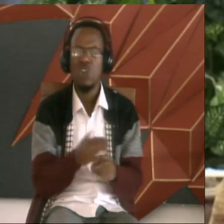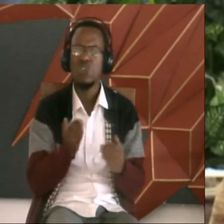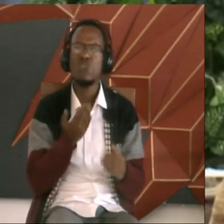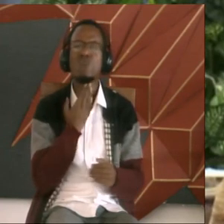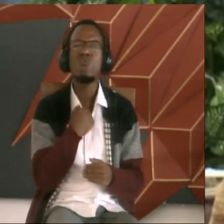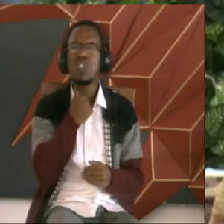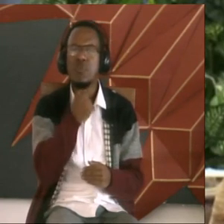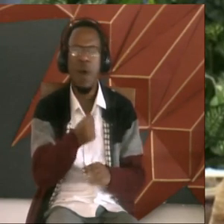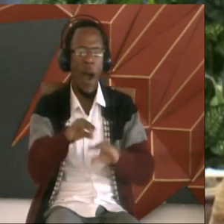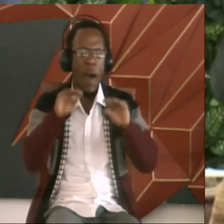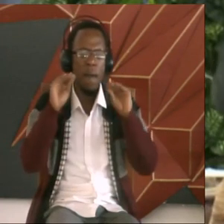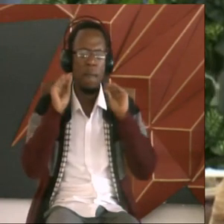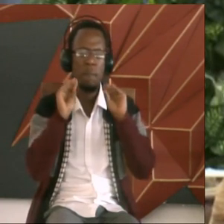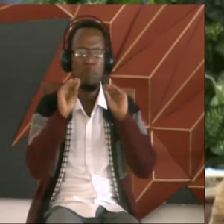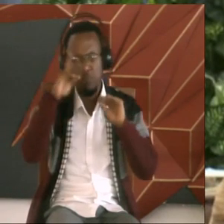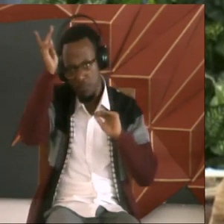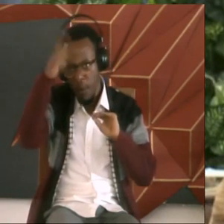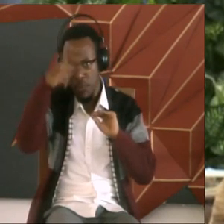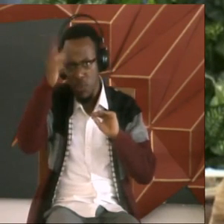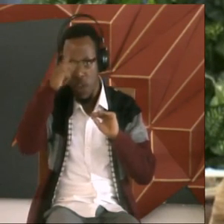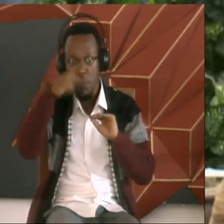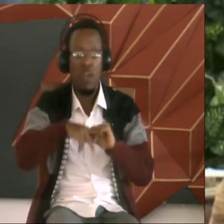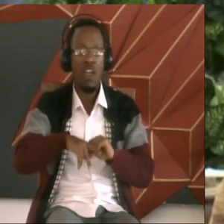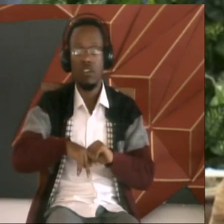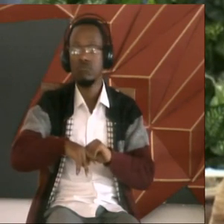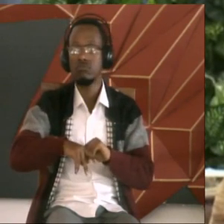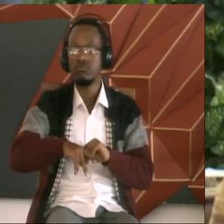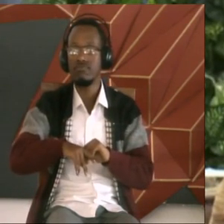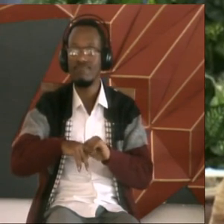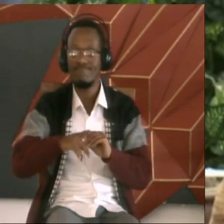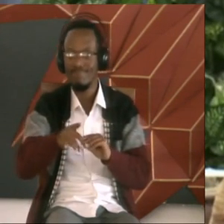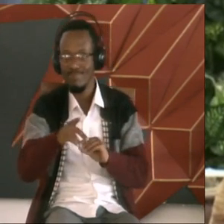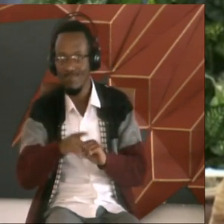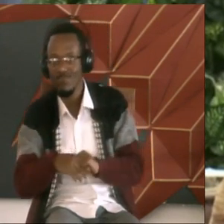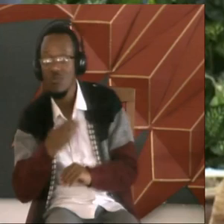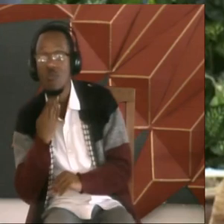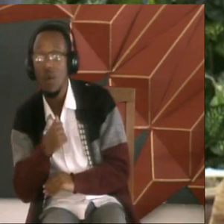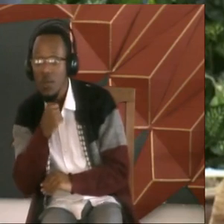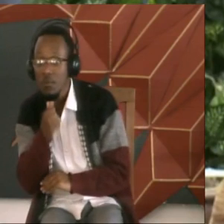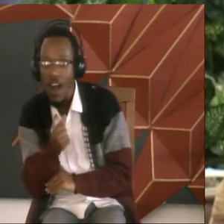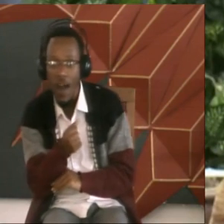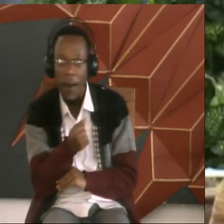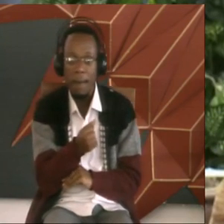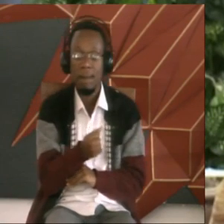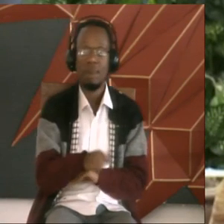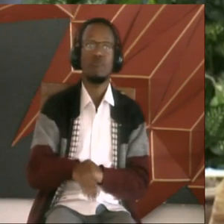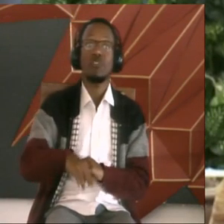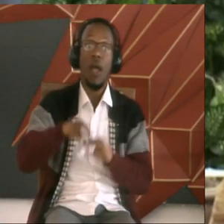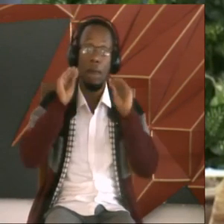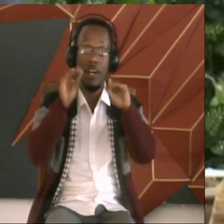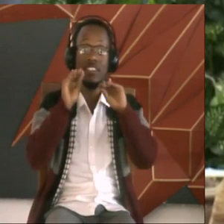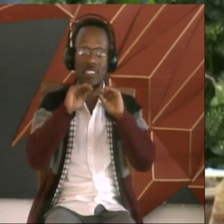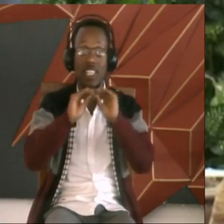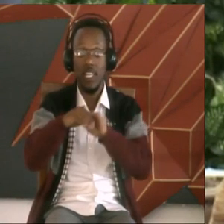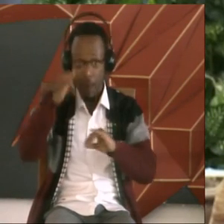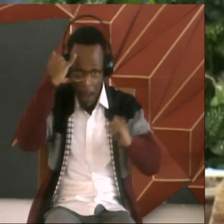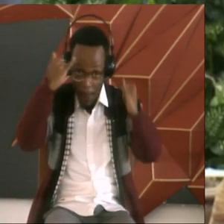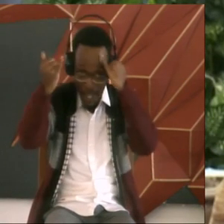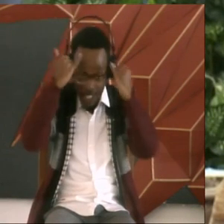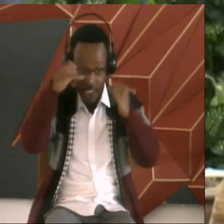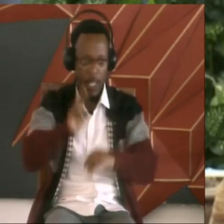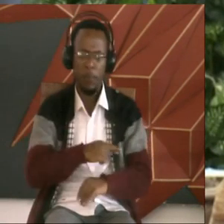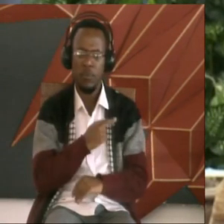dukeneye imigani yahimbwe n'abantu, ntidukeneye katigisimu, nta kindi dukeneye. Ahubwo icyo dukeneye nta